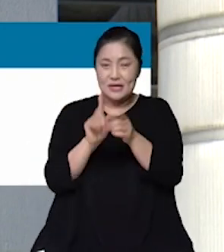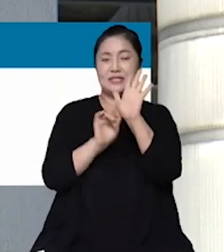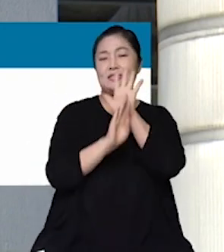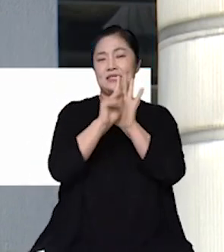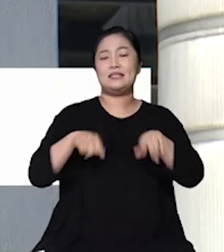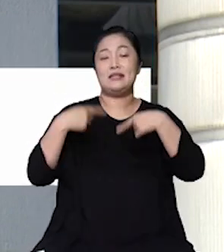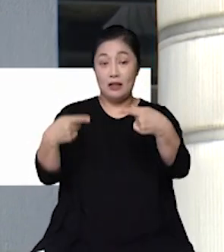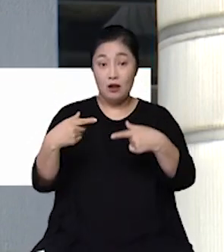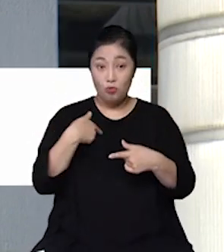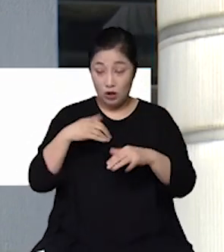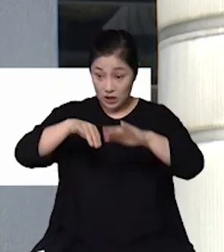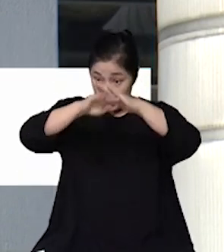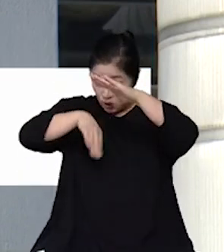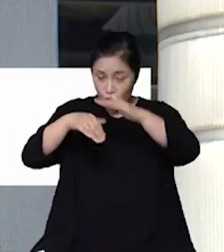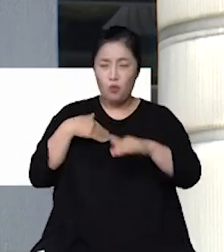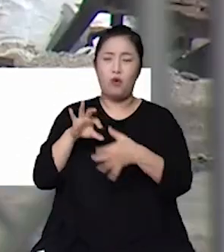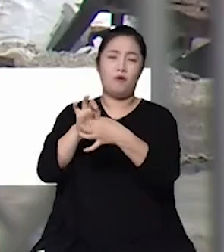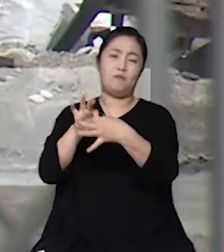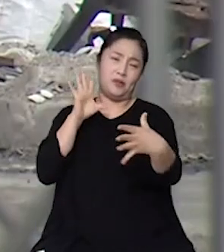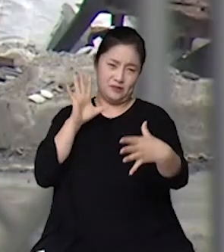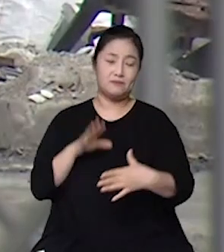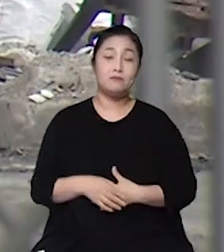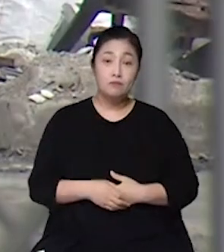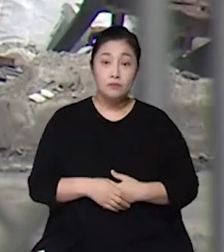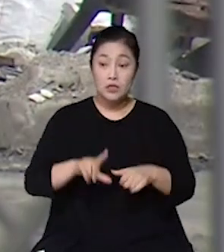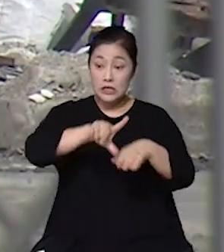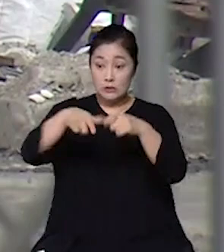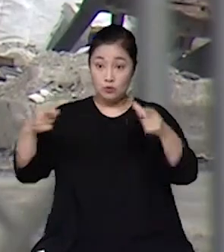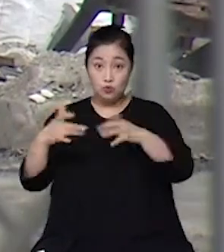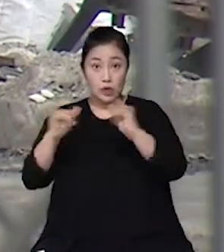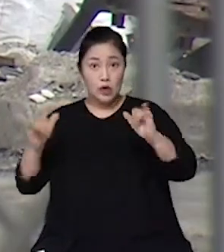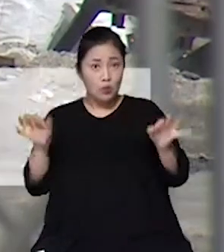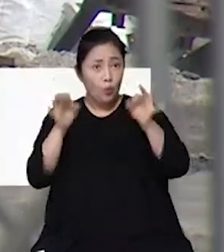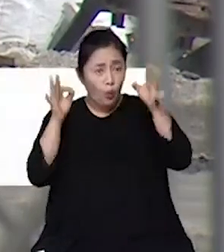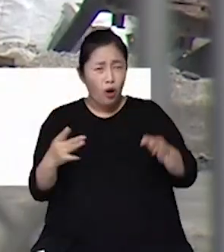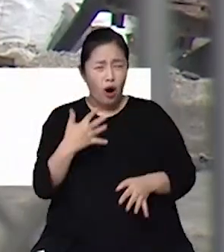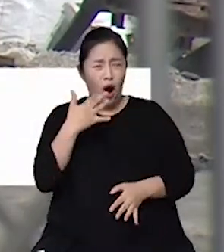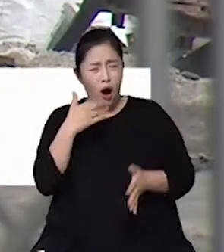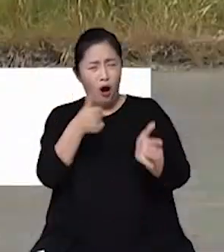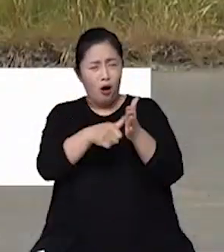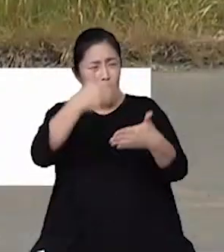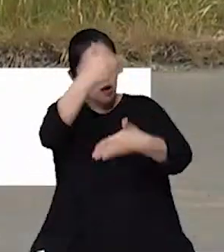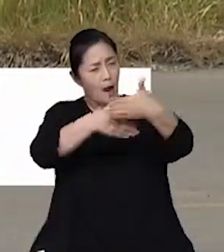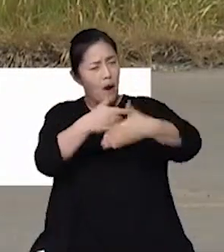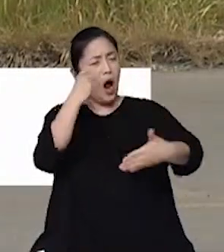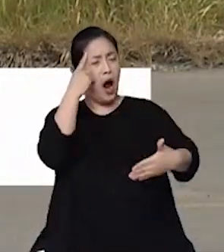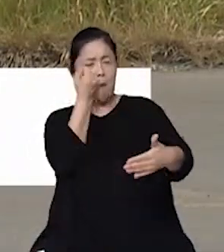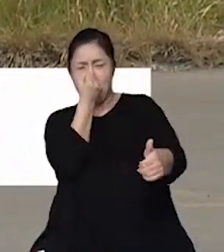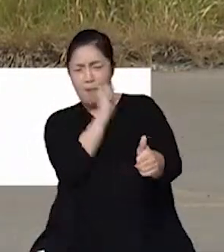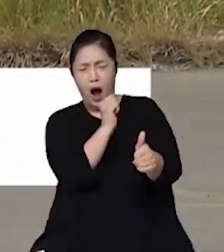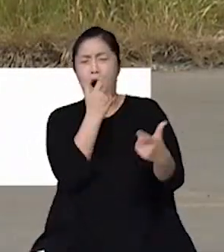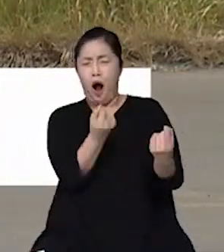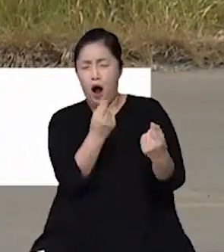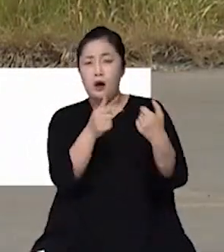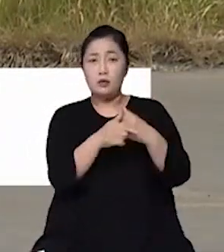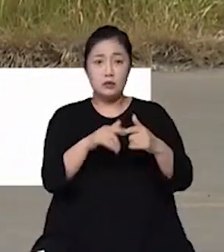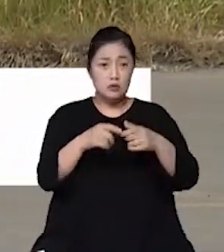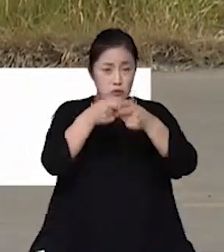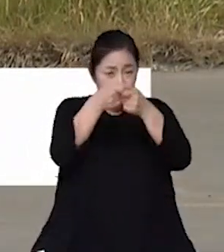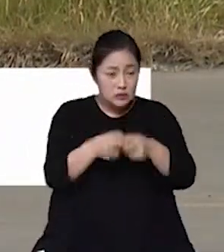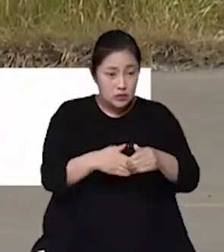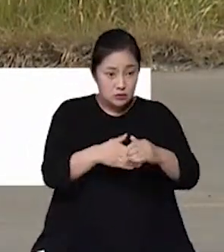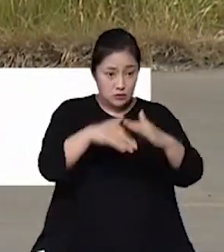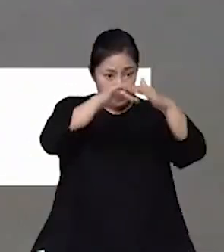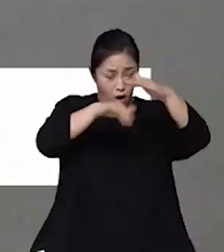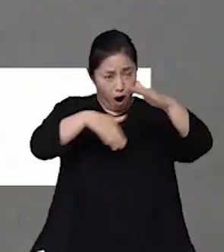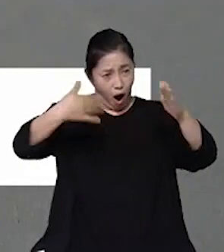참여했습니다. 철거에 대해서 저희가 관여를 하고 있지 않습니다. 인근 주민 등은 그동안 유해물질이 남아있을 것이 뻔한데도 제대로